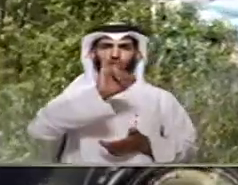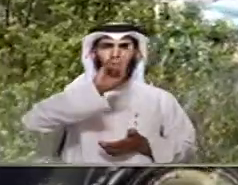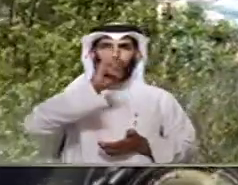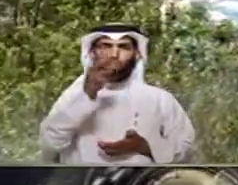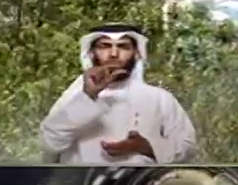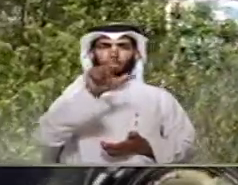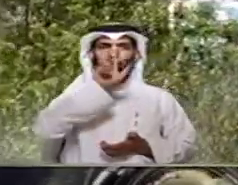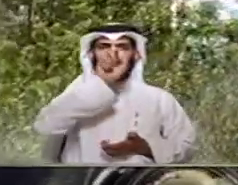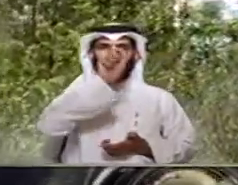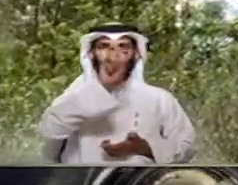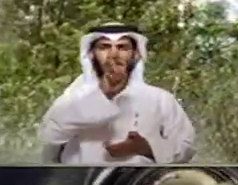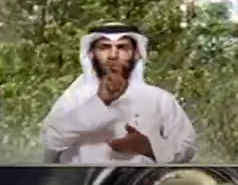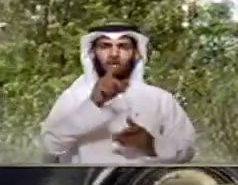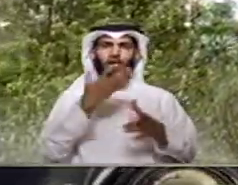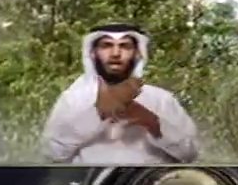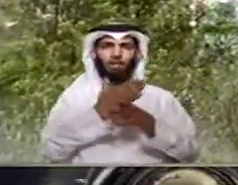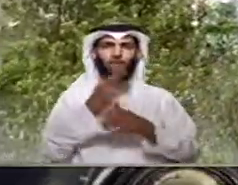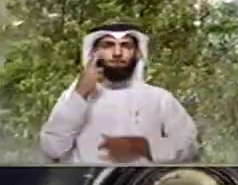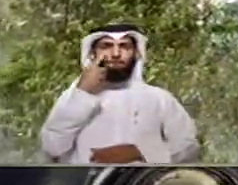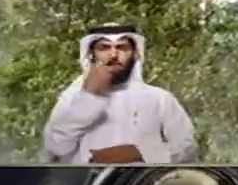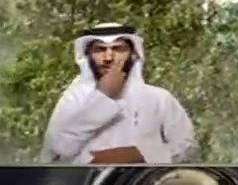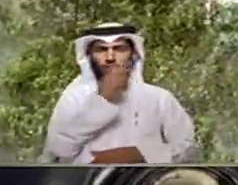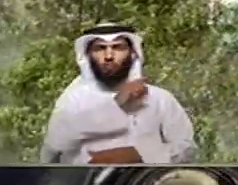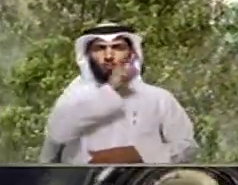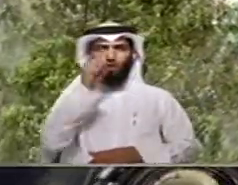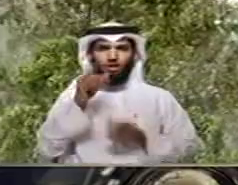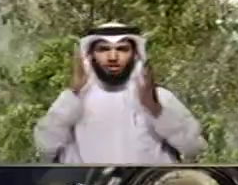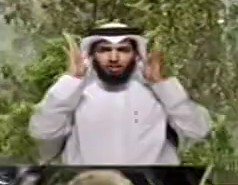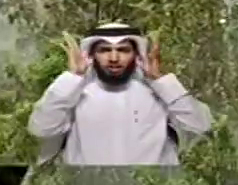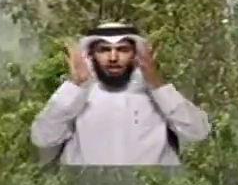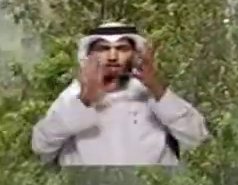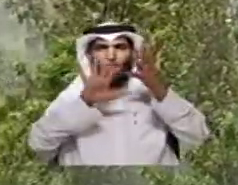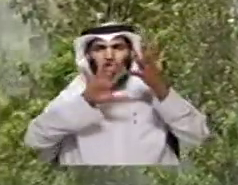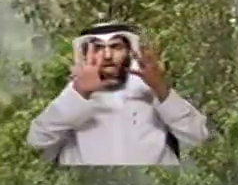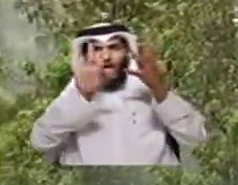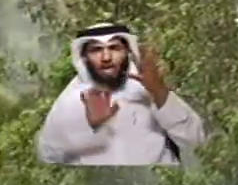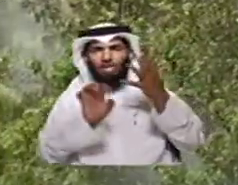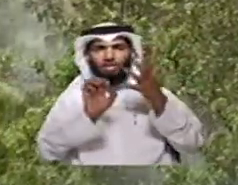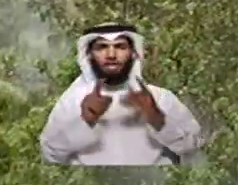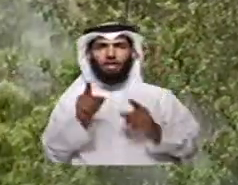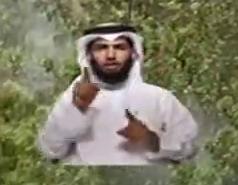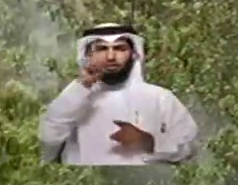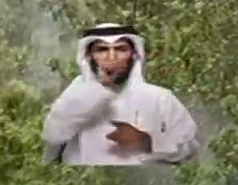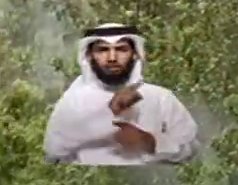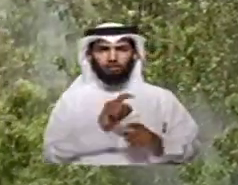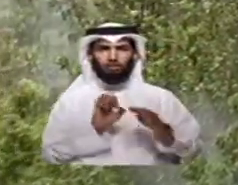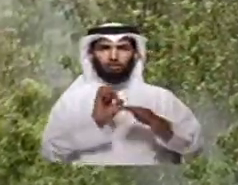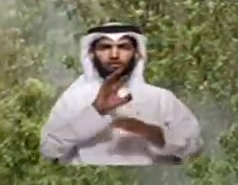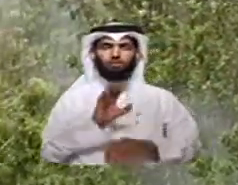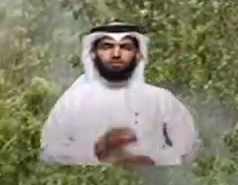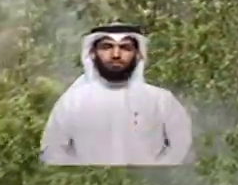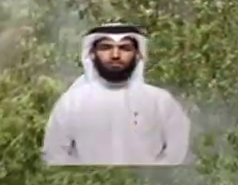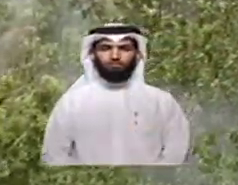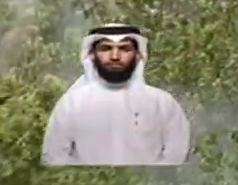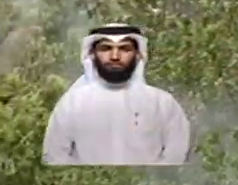صلاتي المغرب والعشاء ويبيتون بها حتى فجر يوم غد العاشر من شهر ذي الحجة.